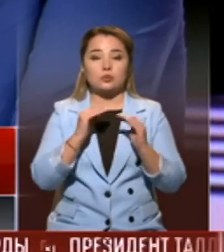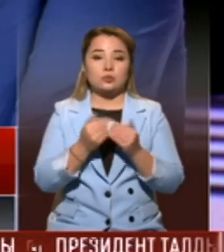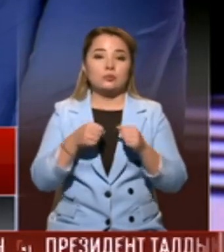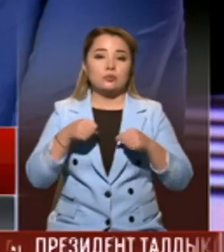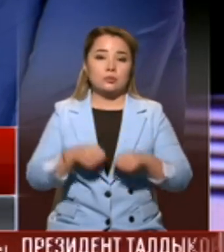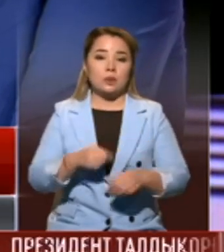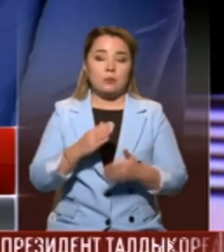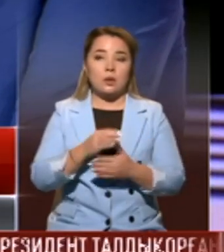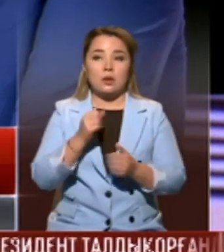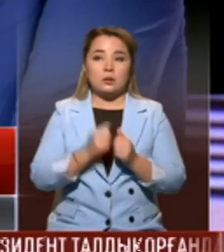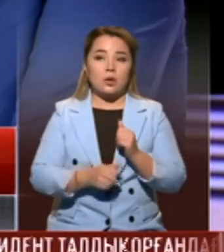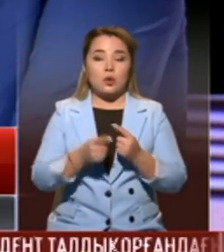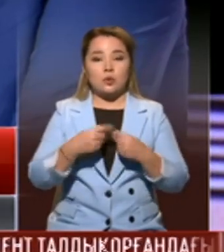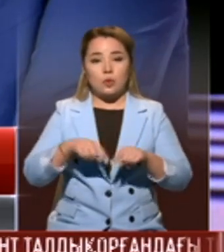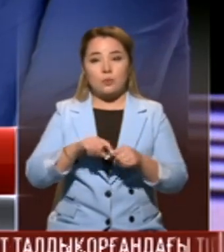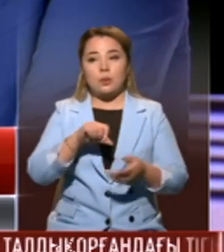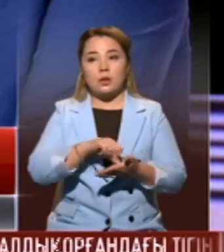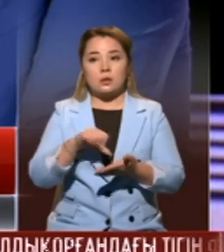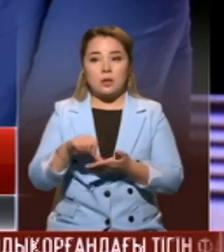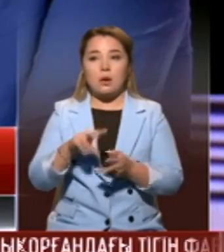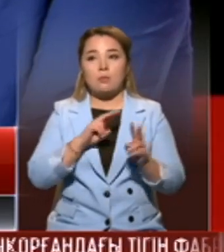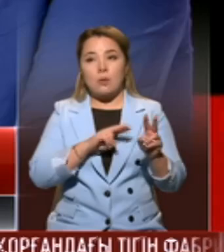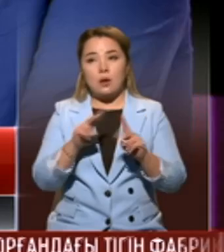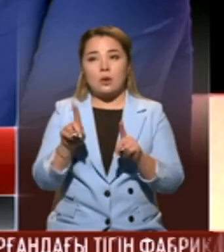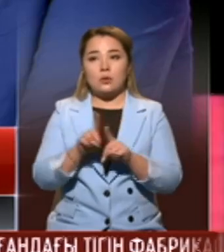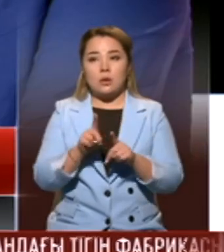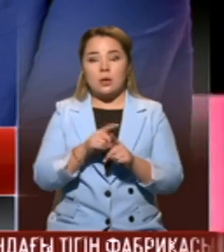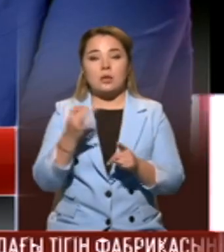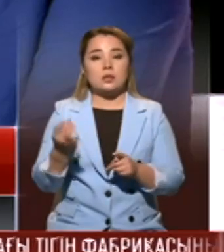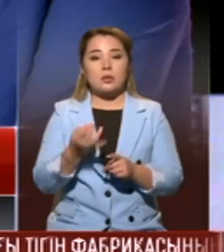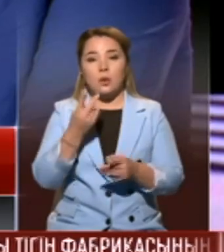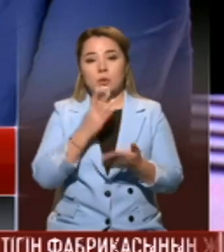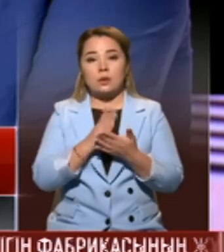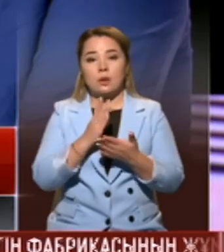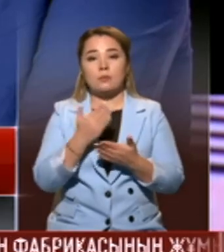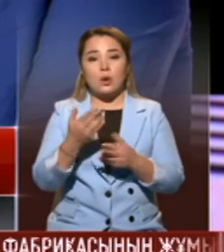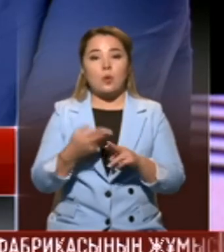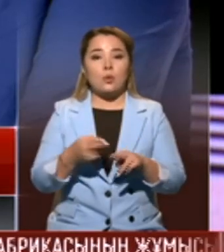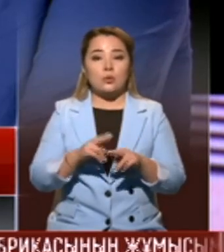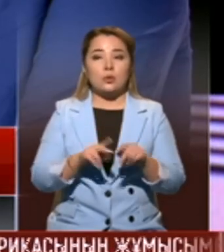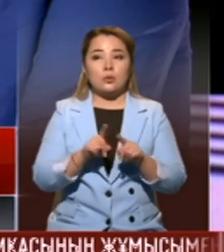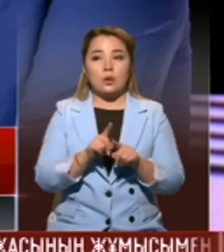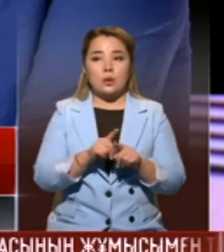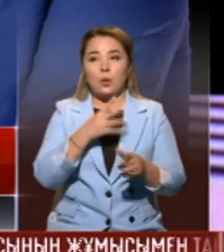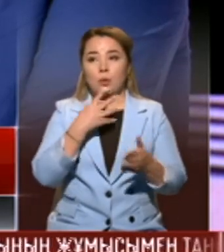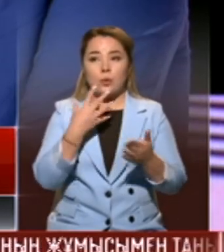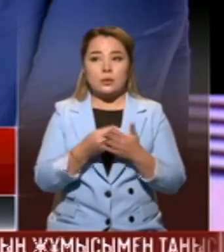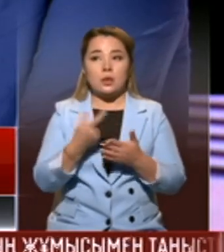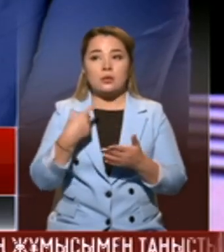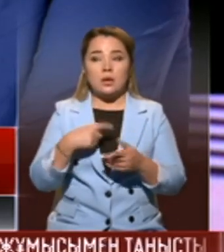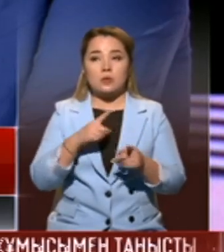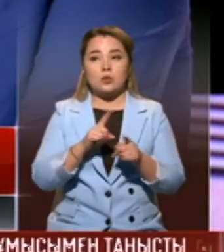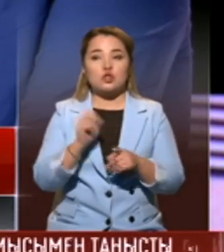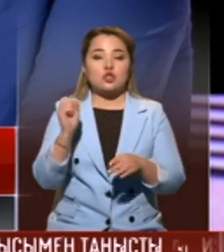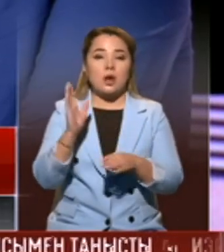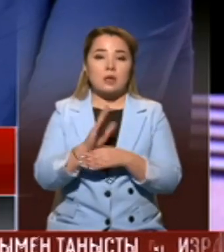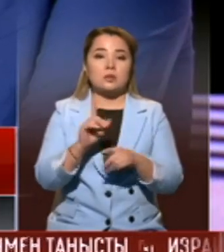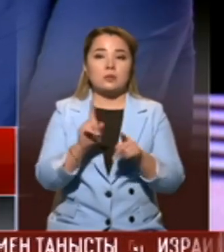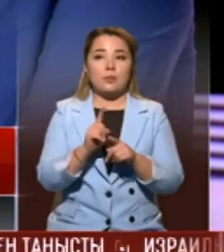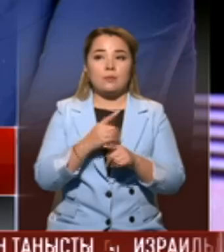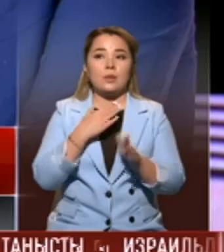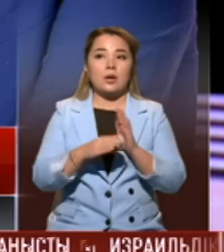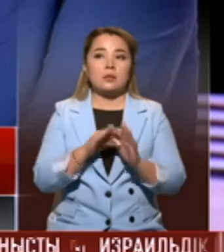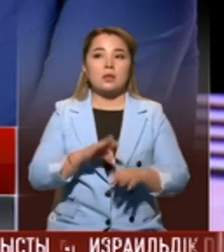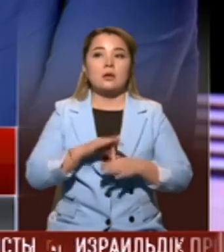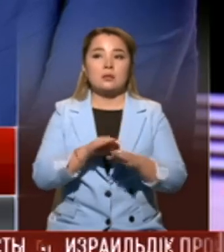кез келген ұйымның тарапынан бақылаушылық атқаруға деген қызығушылық болатын болса, ал бұл жерде енді өзінің жарғысында байқаушы боламыз, сайлау